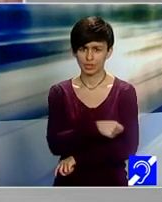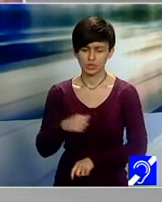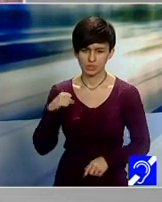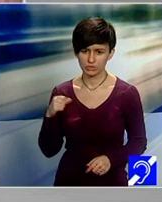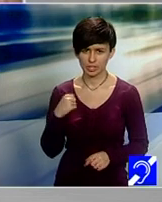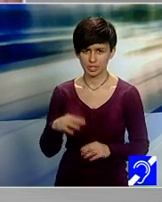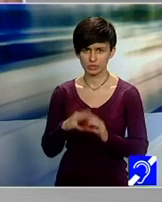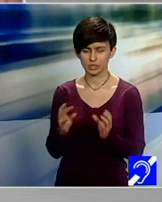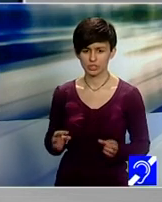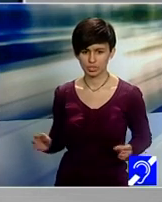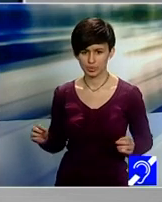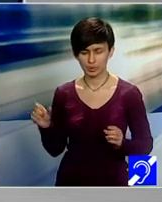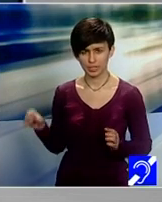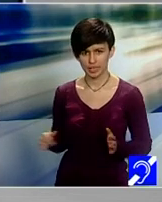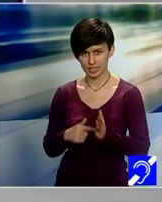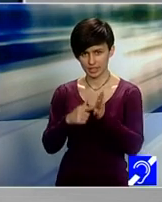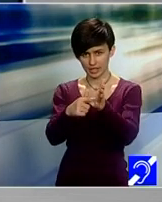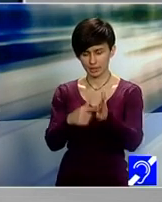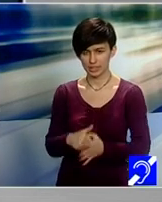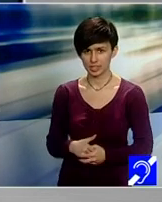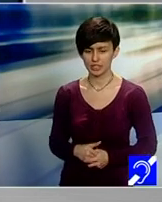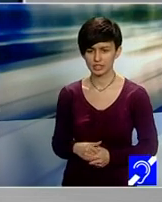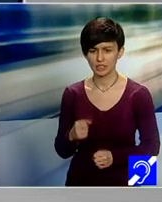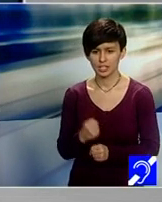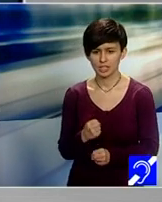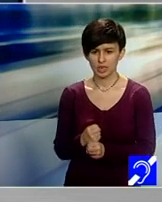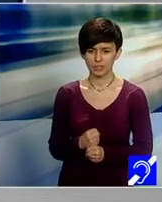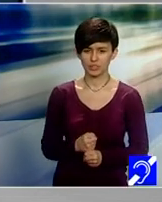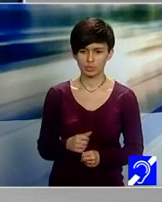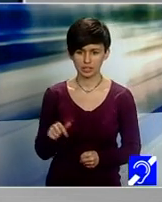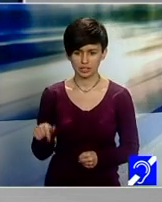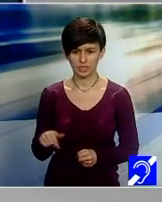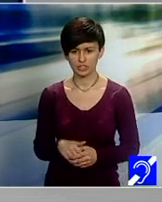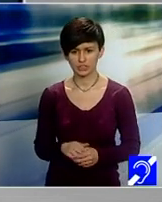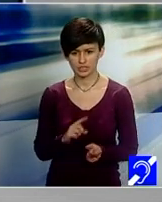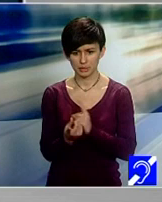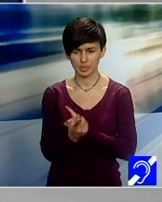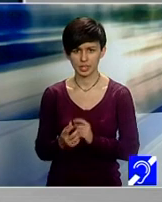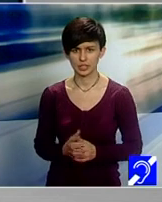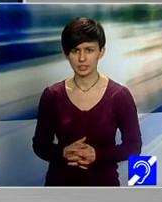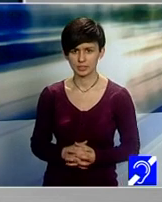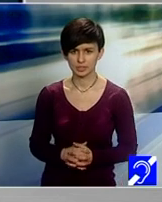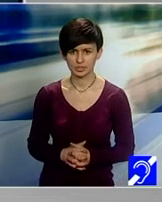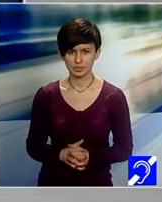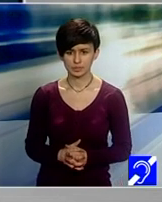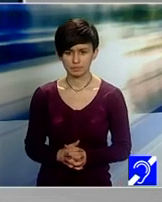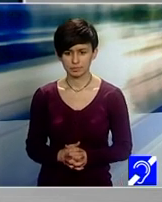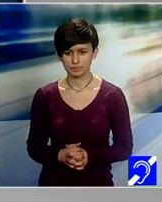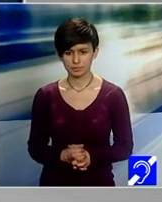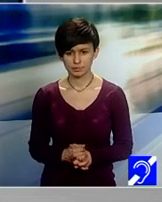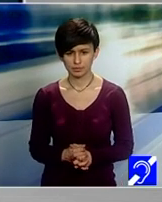și reprezentați, a făcut aceste amendamente. În ce stadiu